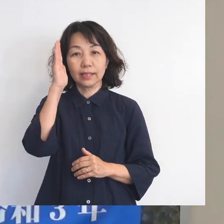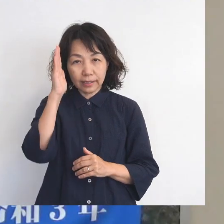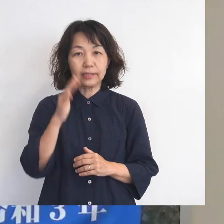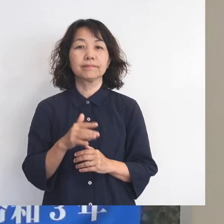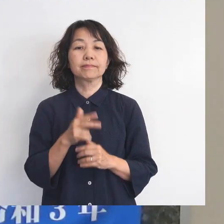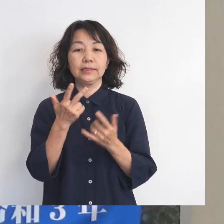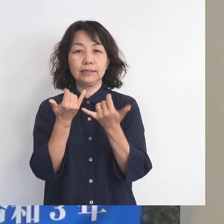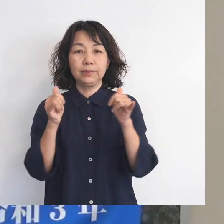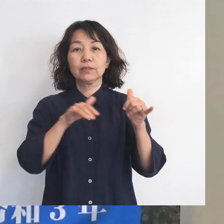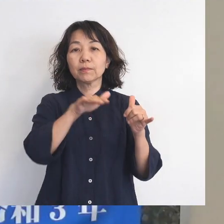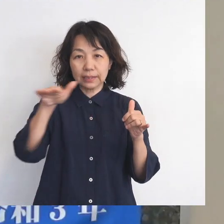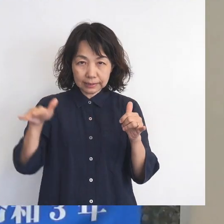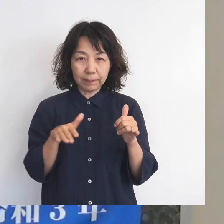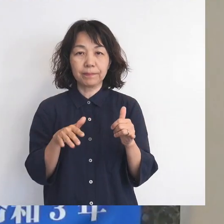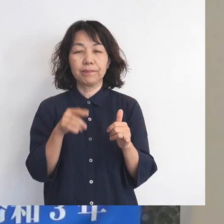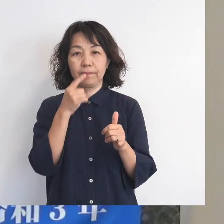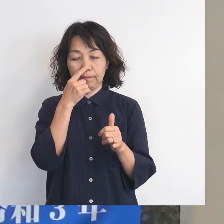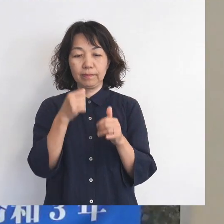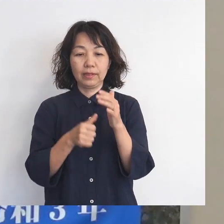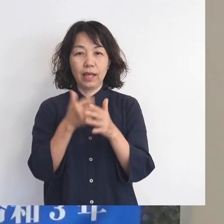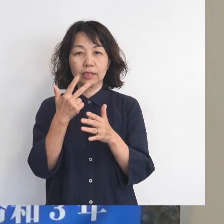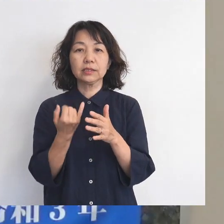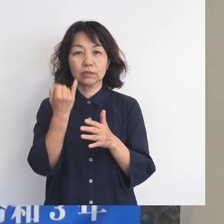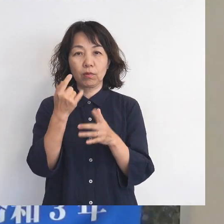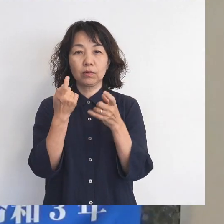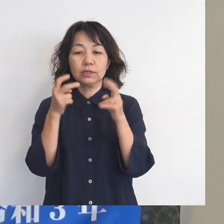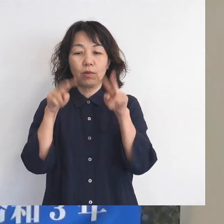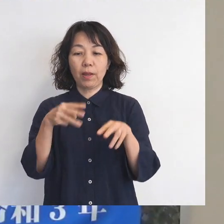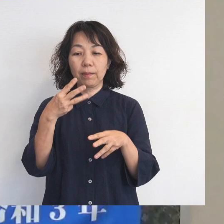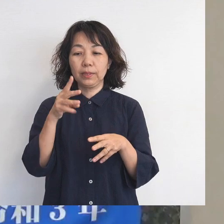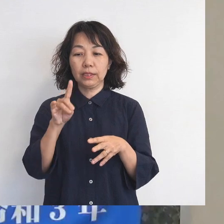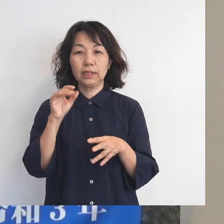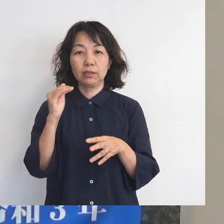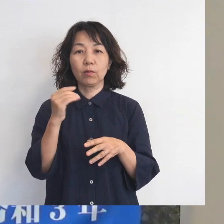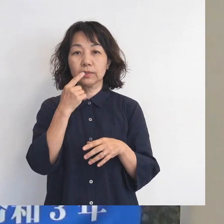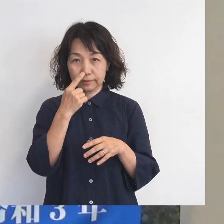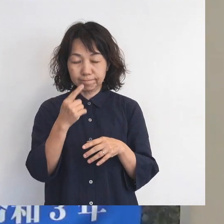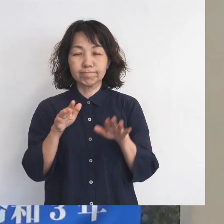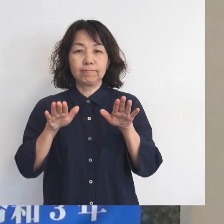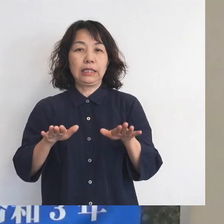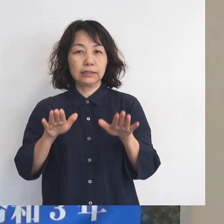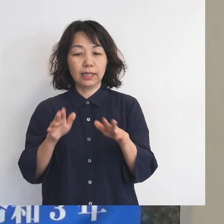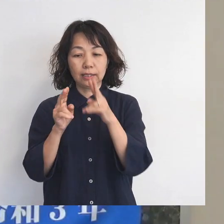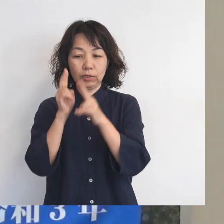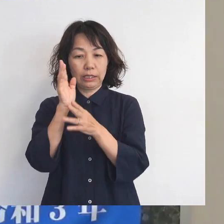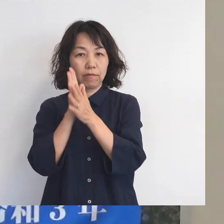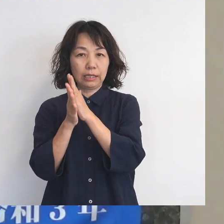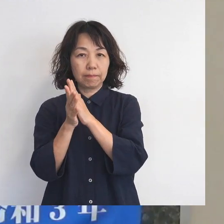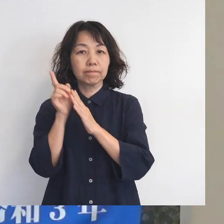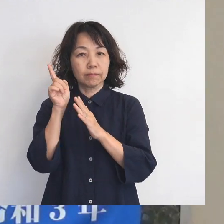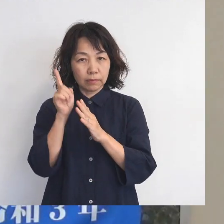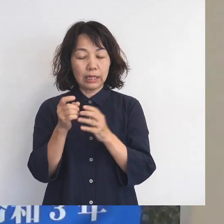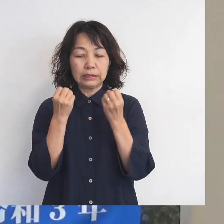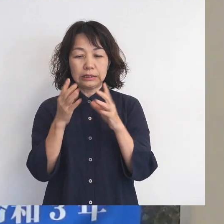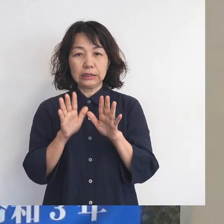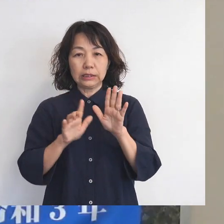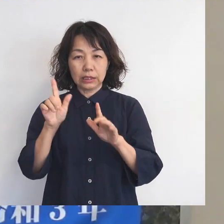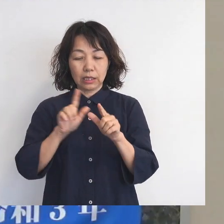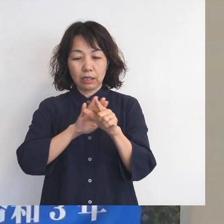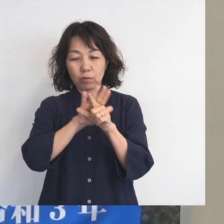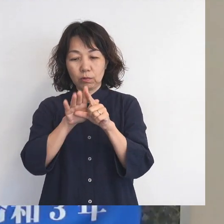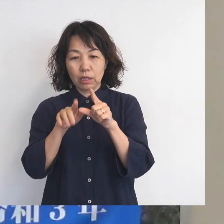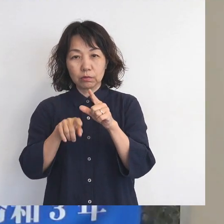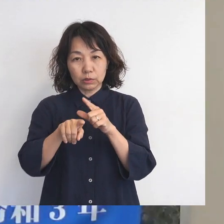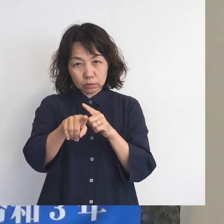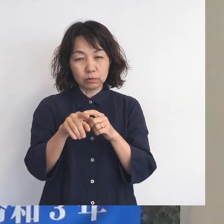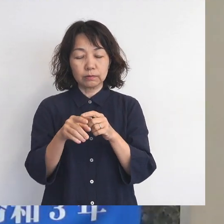ハイタイ市民の皆様、那覇市長の城間美希子です。現在沖縄県では新型コロナウイ